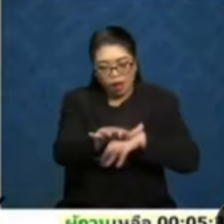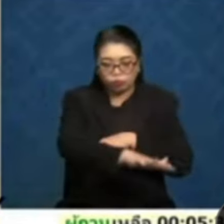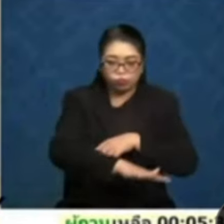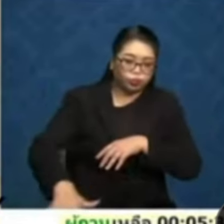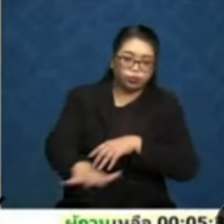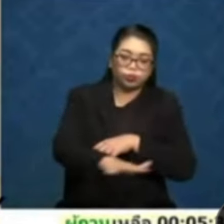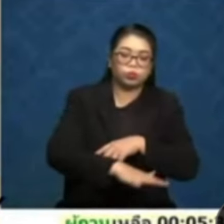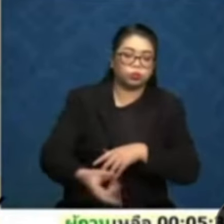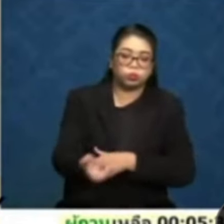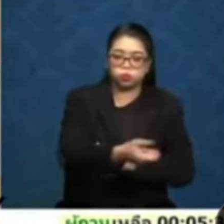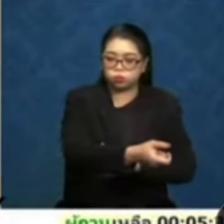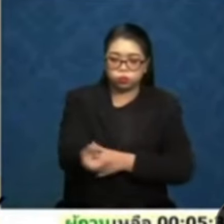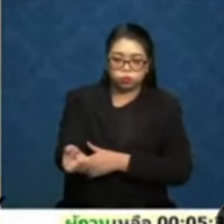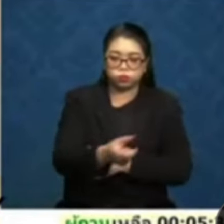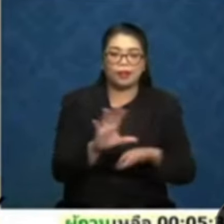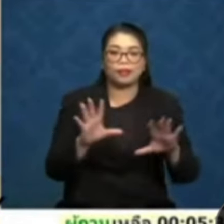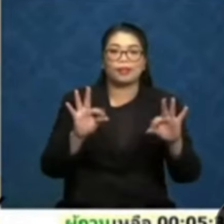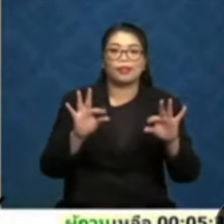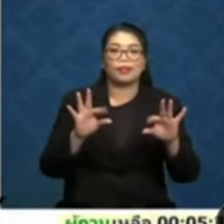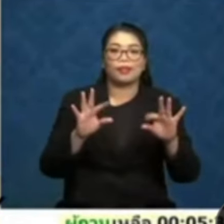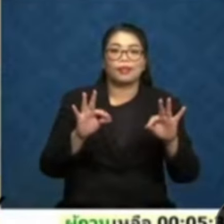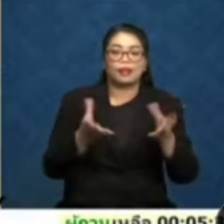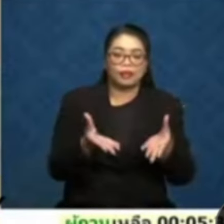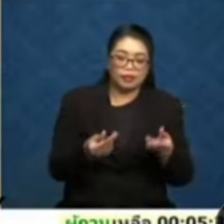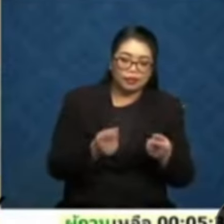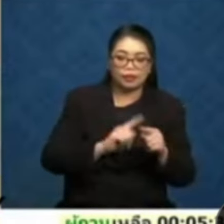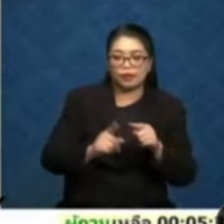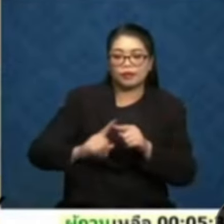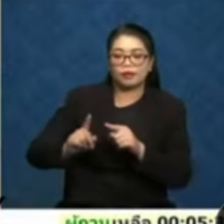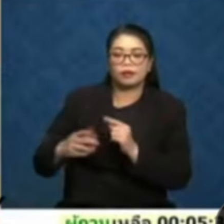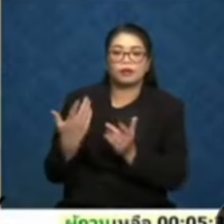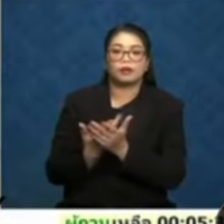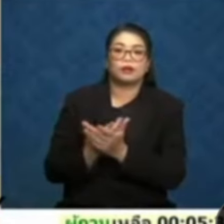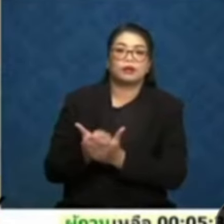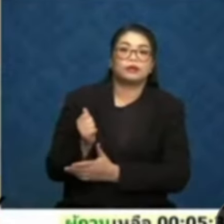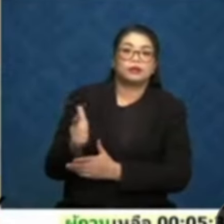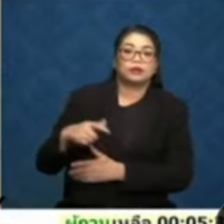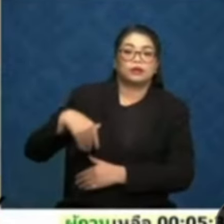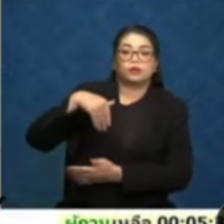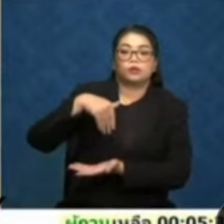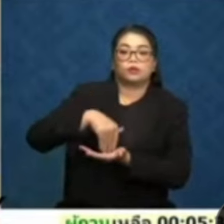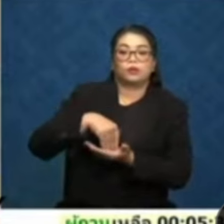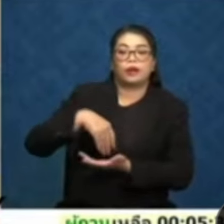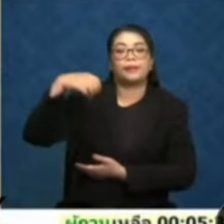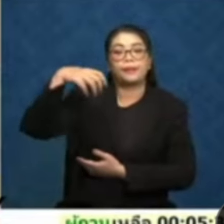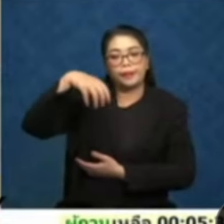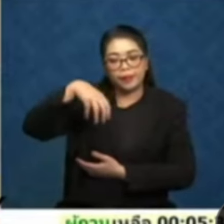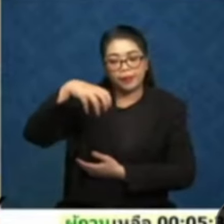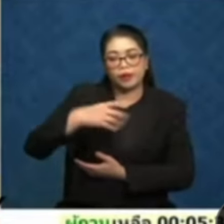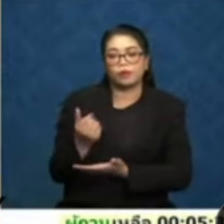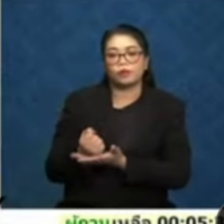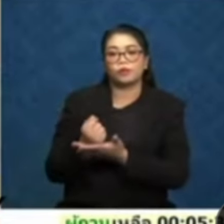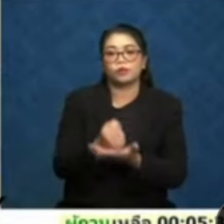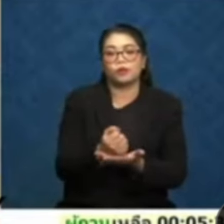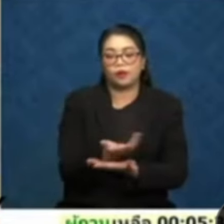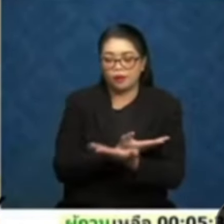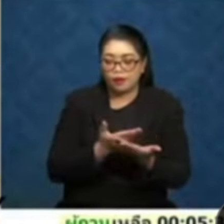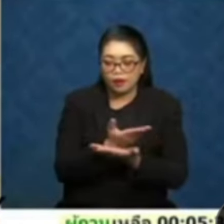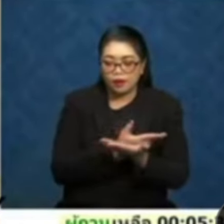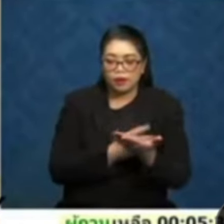สวการสนับสนุนในเรื่องของเอ่อค่าใช้จ่ายตรงเยค่ะทางการประปาก็กำลังได้หาลือเพื่อที่จะช่วย